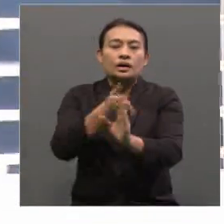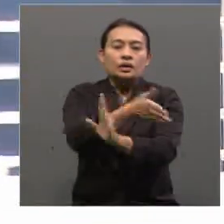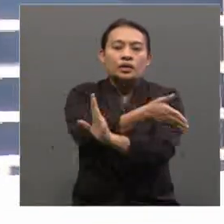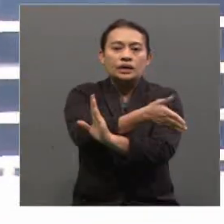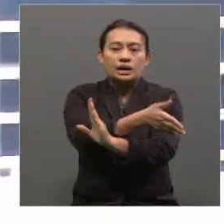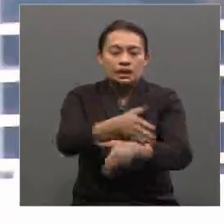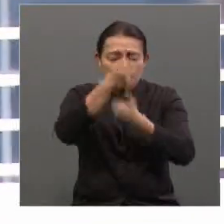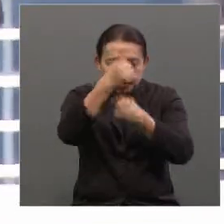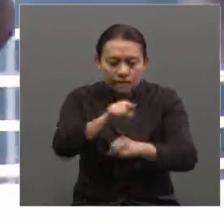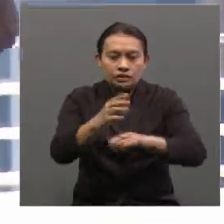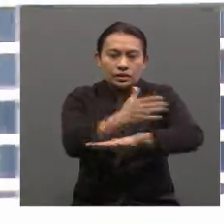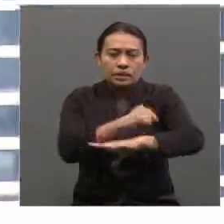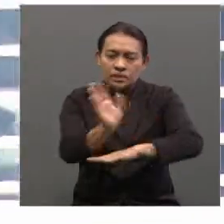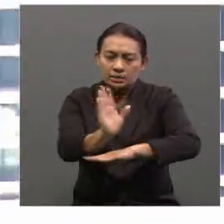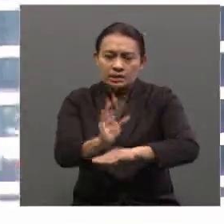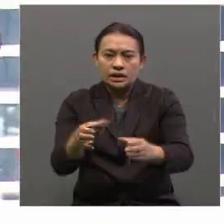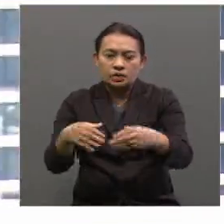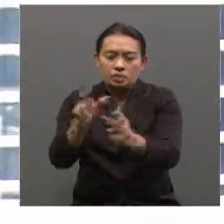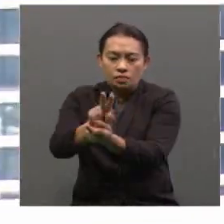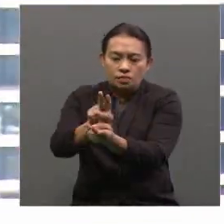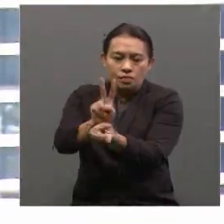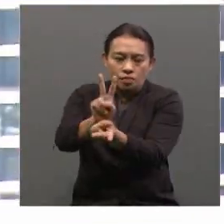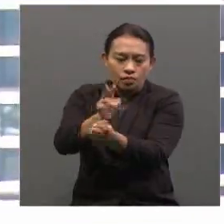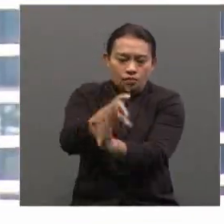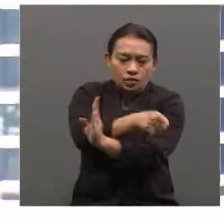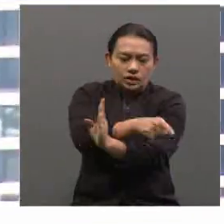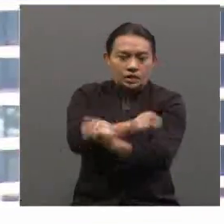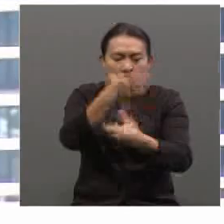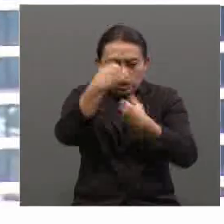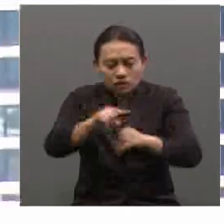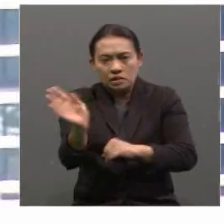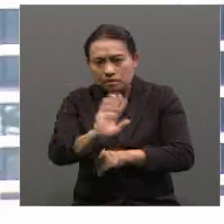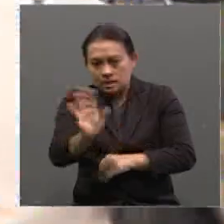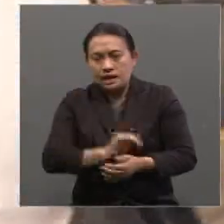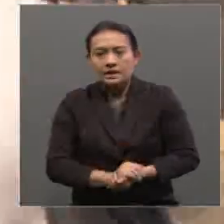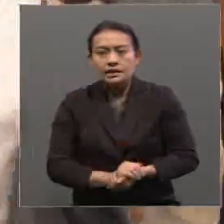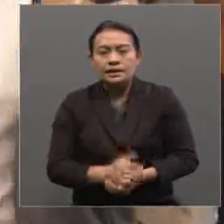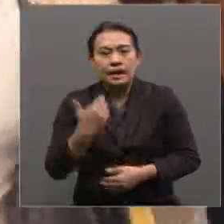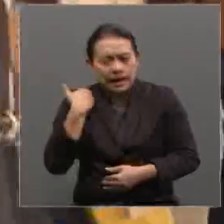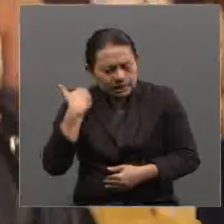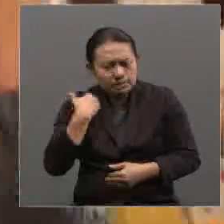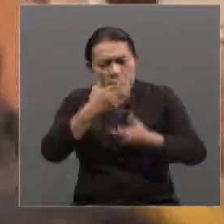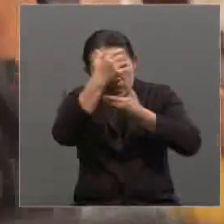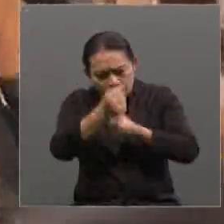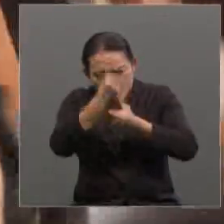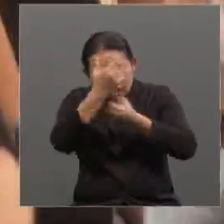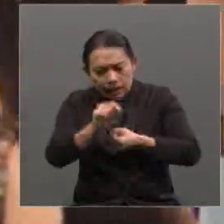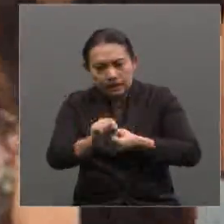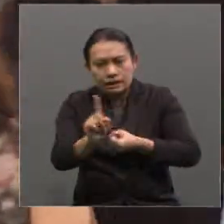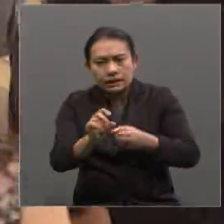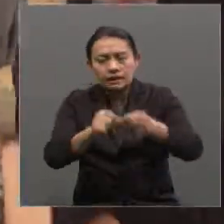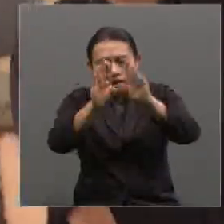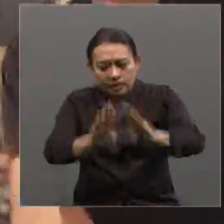ใจทางการเมืองเนี่ยผมว่าไม่ใช ่ครับ นะครับเพียงแต่ว่าพื้นที่ทางการเมืองที่เขาสนใจเนี่ยมันอาจจะไม่ใช่พื้นที่แ